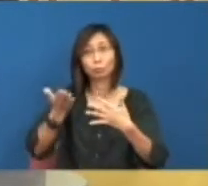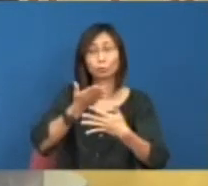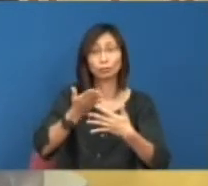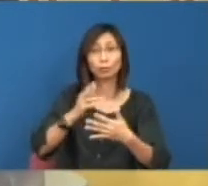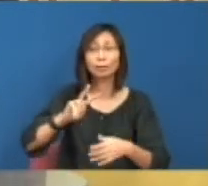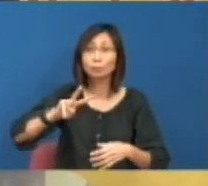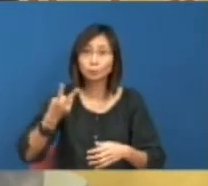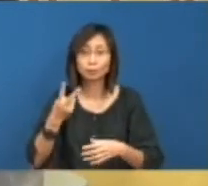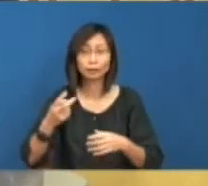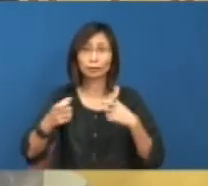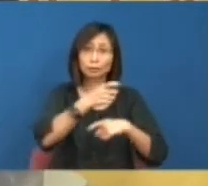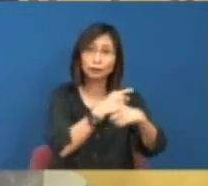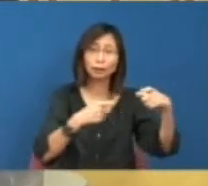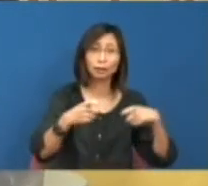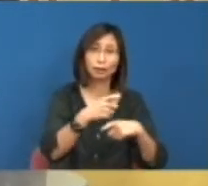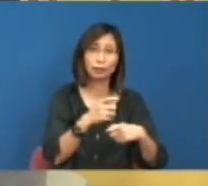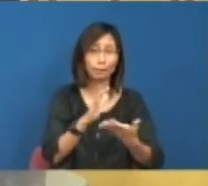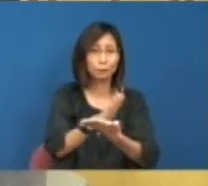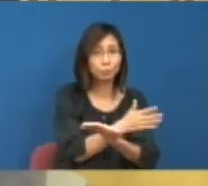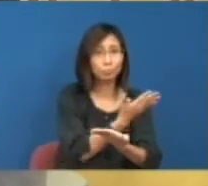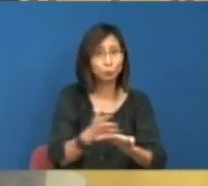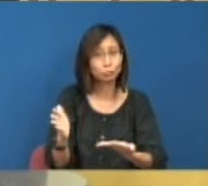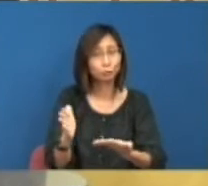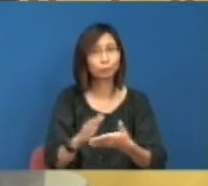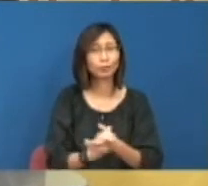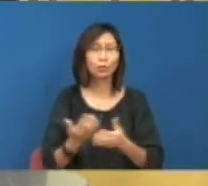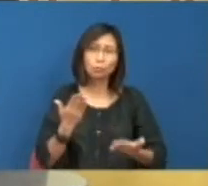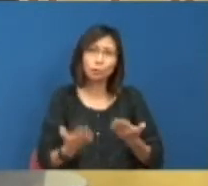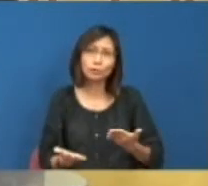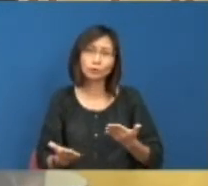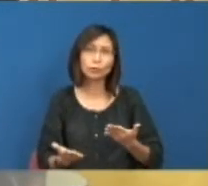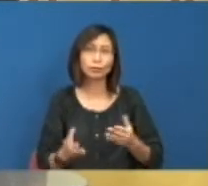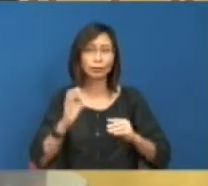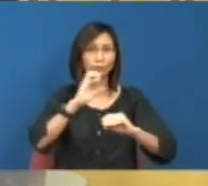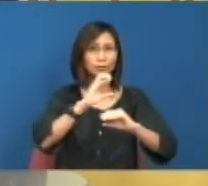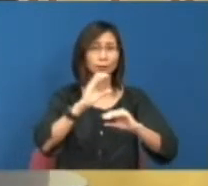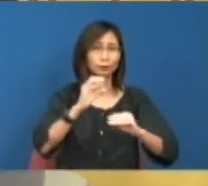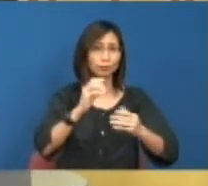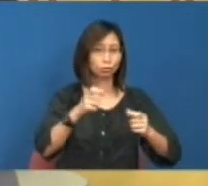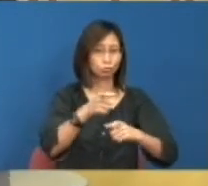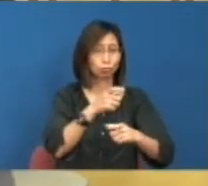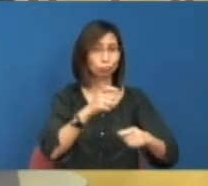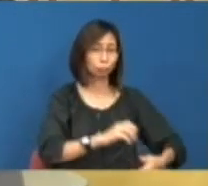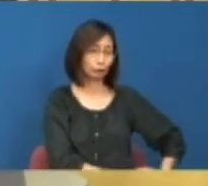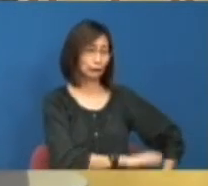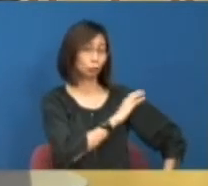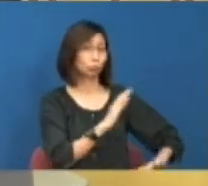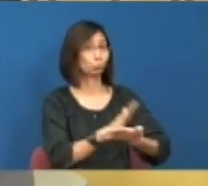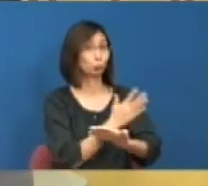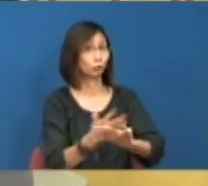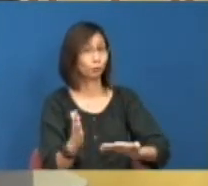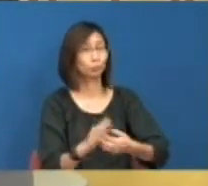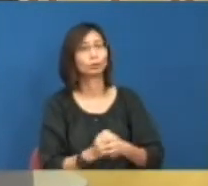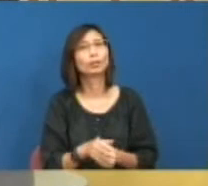成的財富分配、資產分配，或者是我們的財富再分配，即是稅收啊，各樣東西，這些這樣的整個的